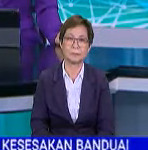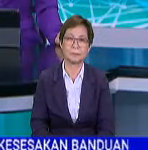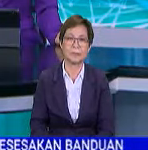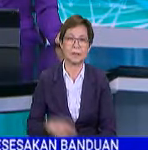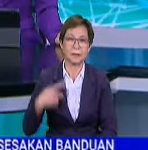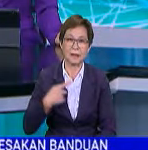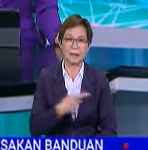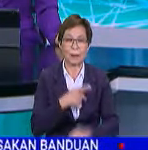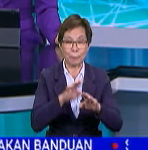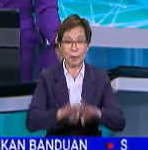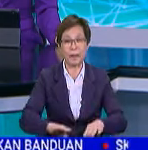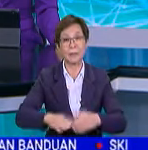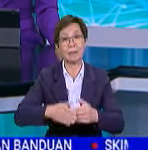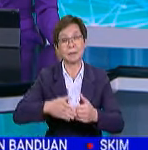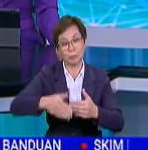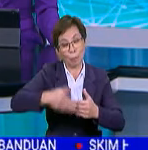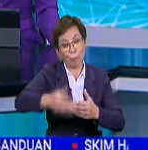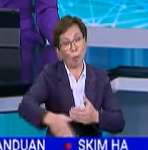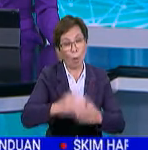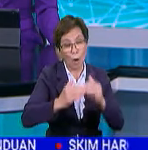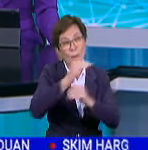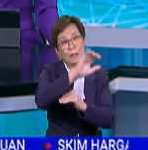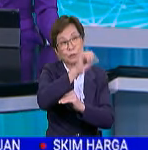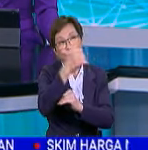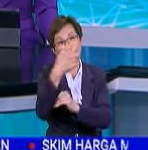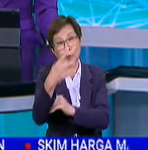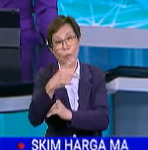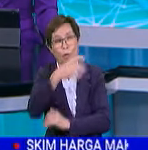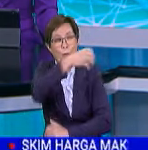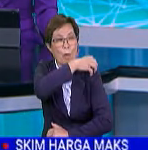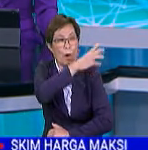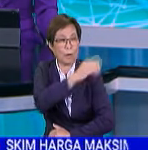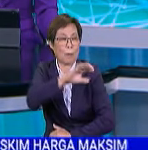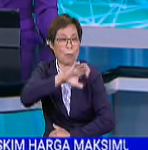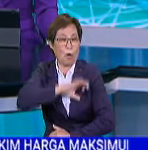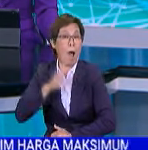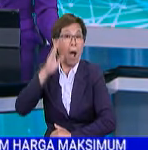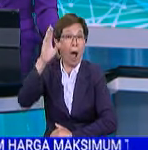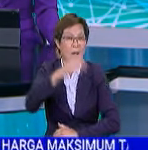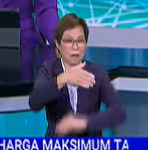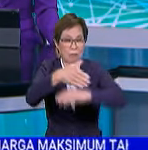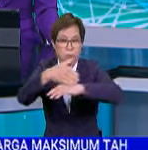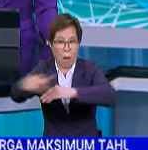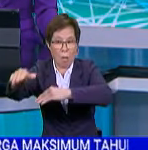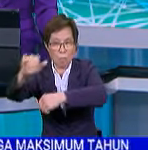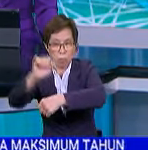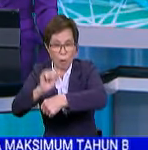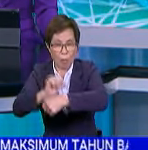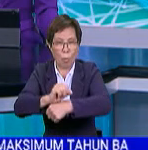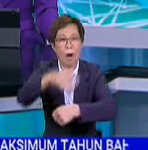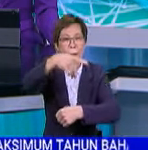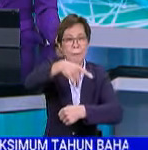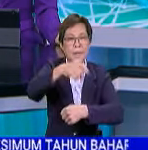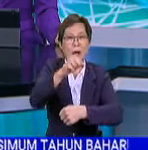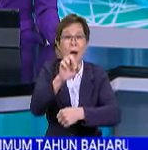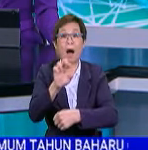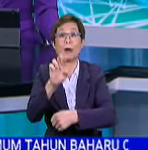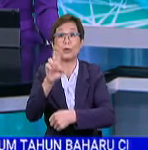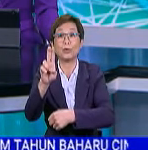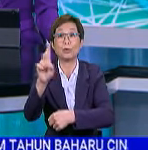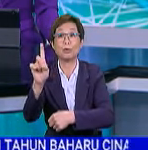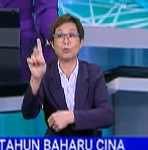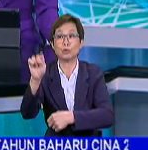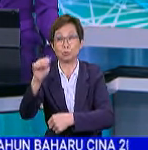Baik, kita ke perkembangan berikutnya. Lebih 10,000 pegawai dan anggota polis bakal ditugaskan pada pilihan raya umum PRU